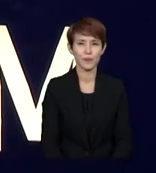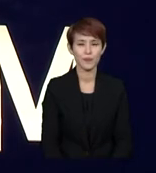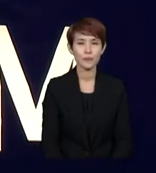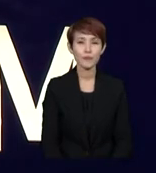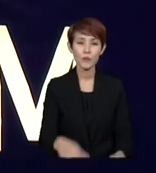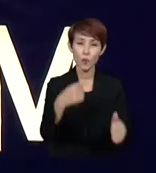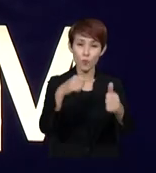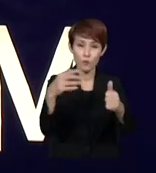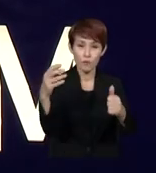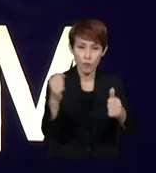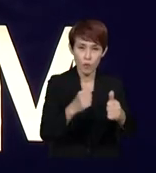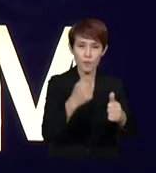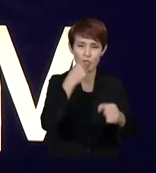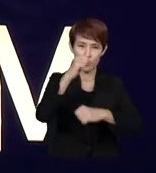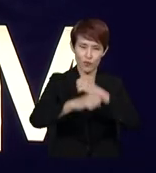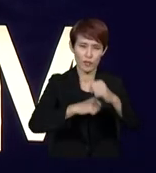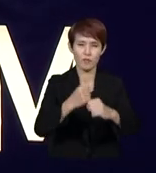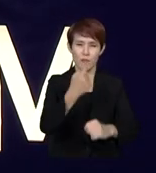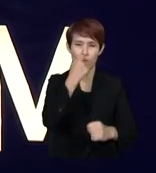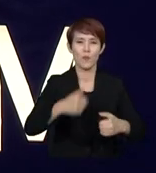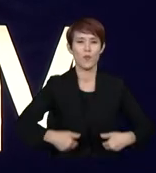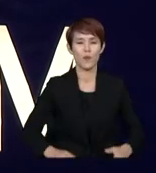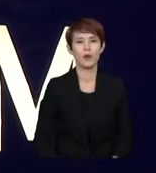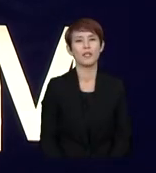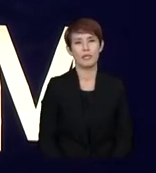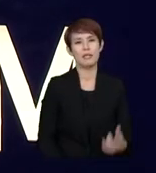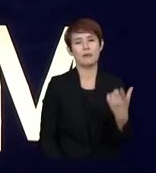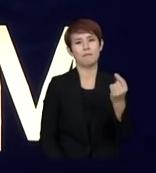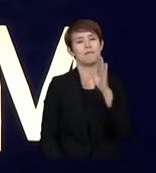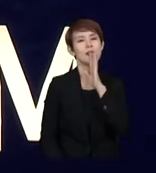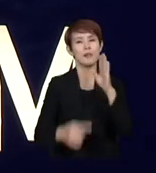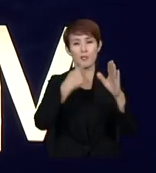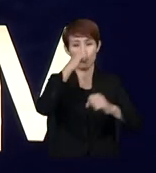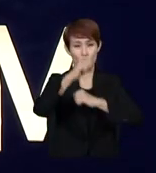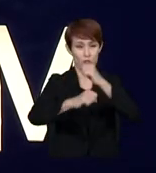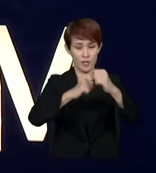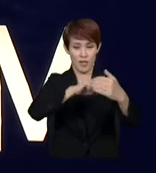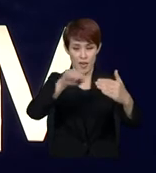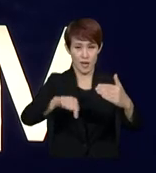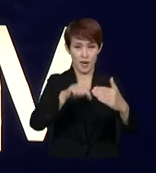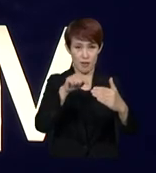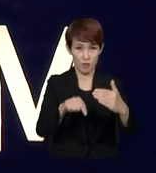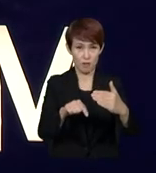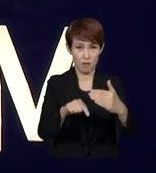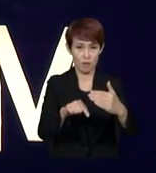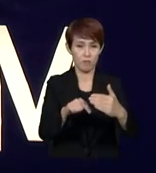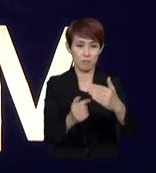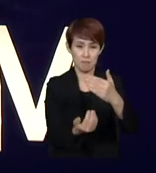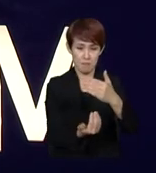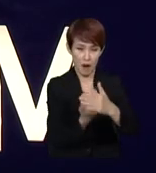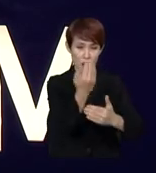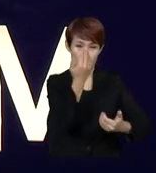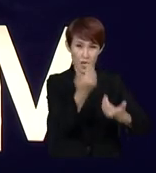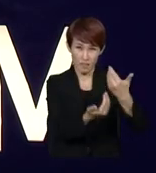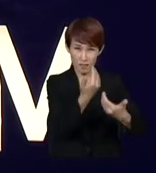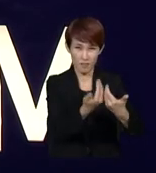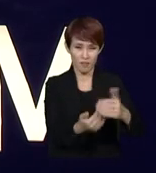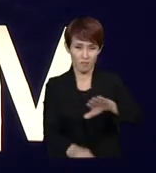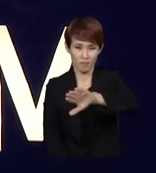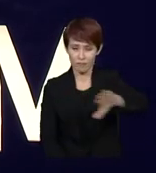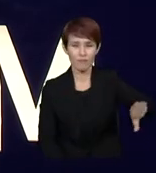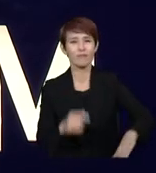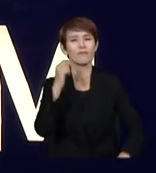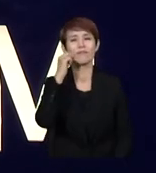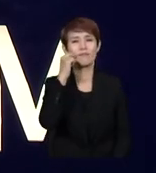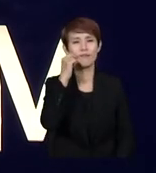교수님의 말씀을 듣고 생각해 보니까 정말 그런 것 같습니다. 민주주의라는 체제 안에서 발생하는 갈등은 사실 배척할 수도 없는